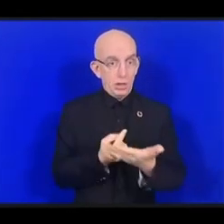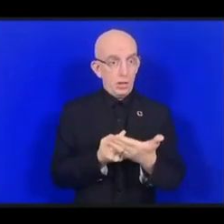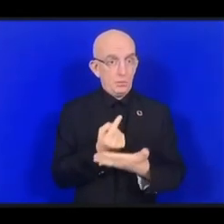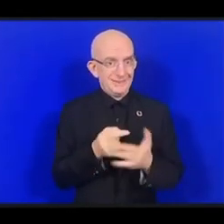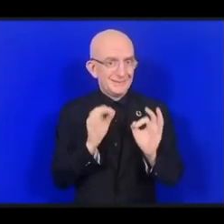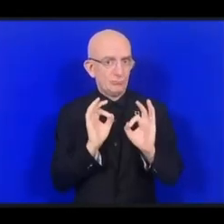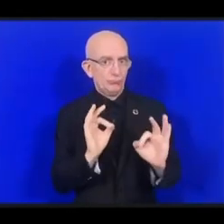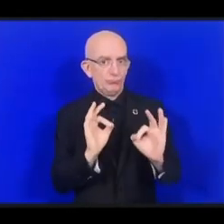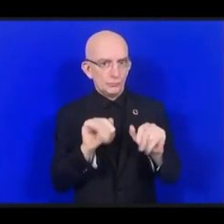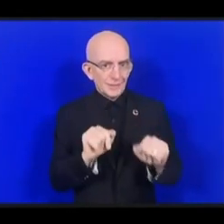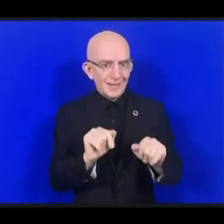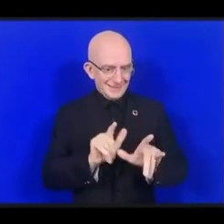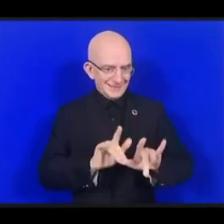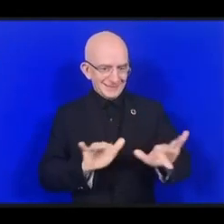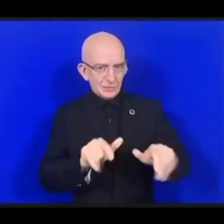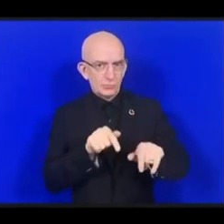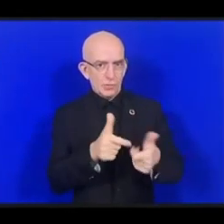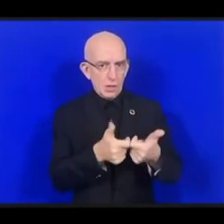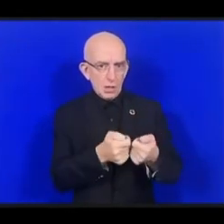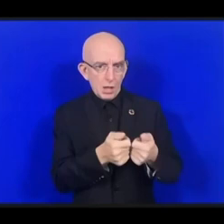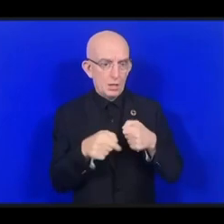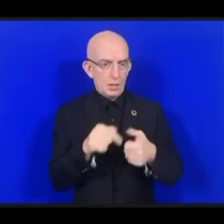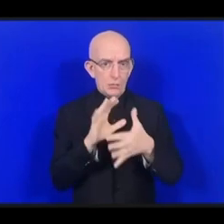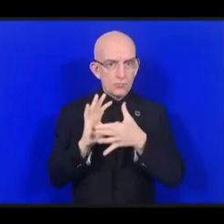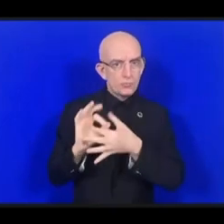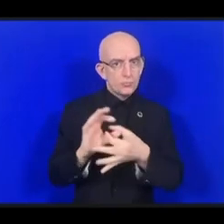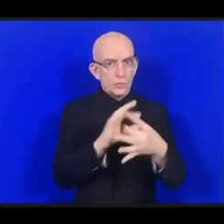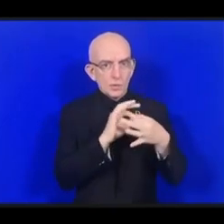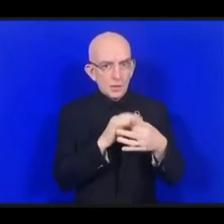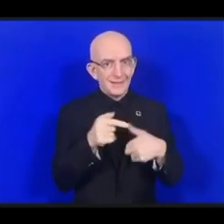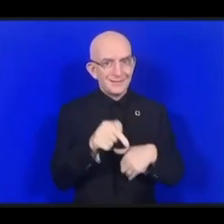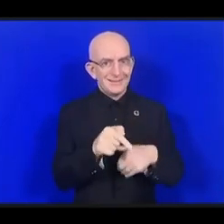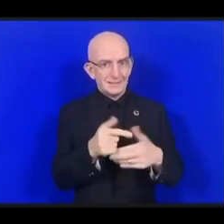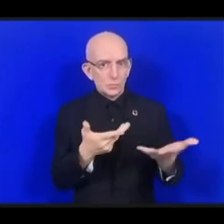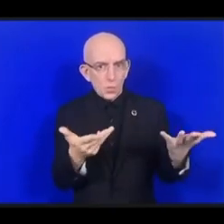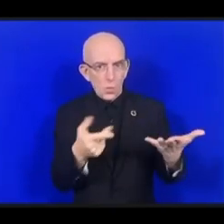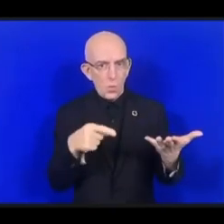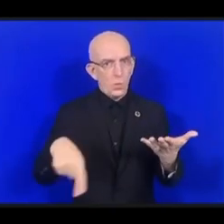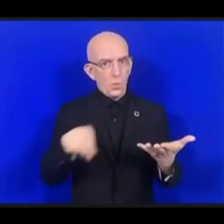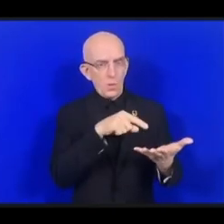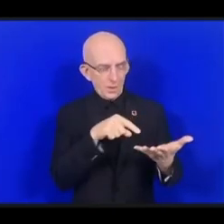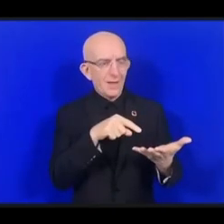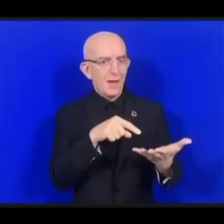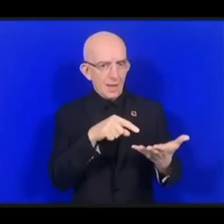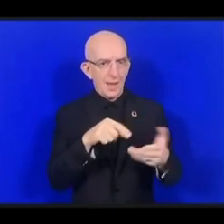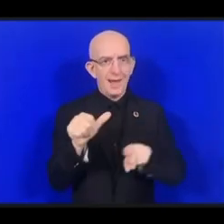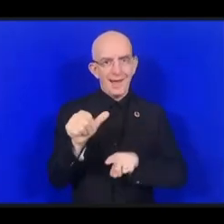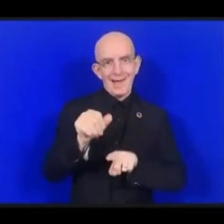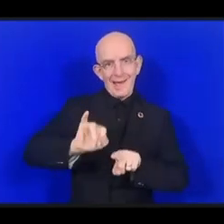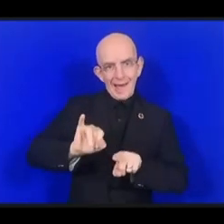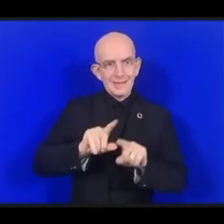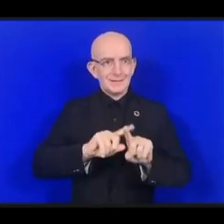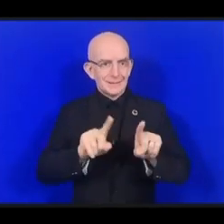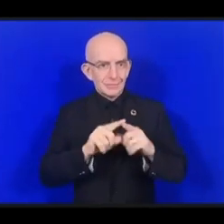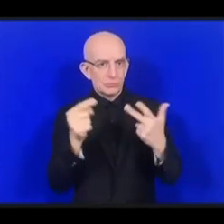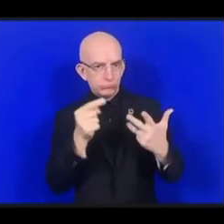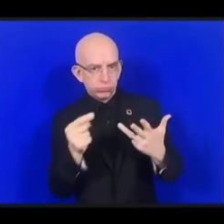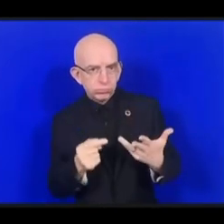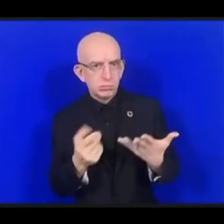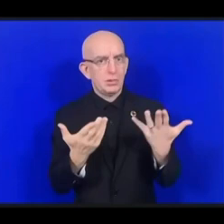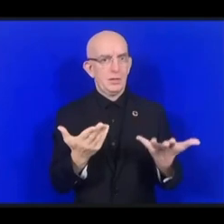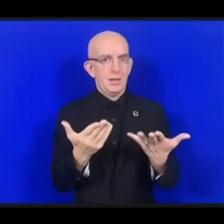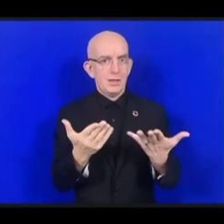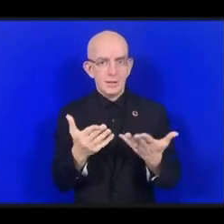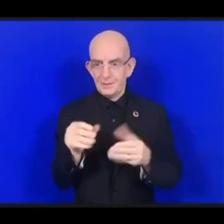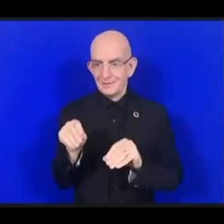移転人権といった新技術が持続可能な開発のための2030アジェンダの実施に貢献し